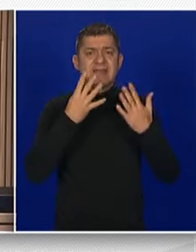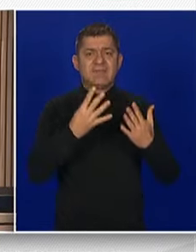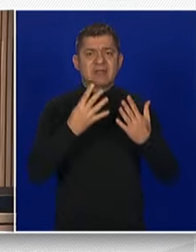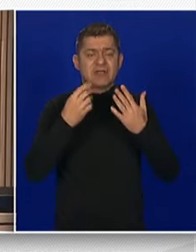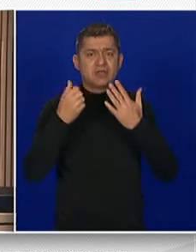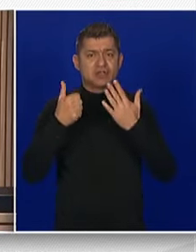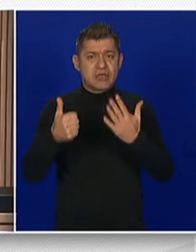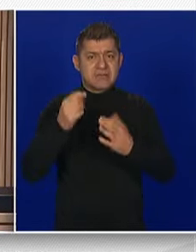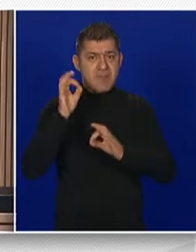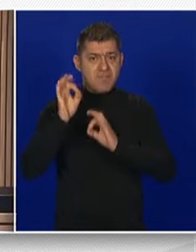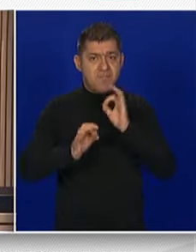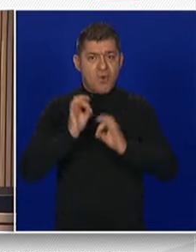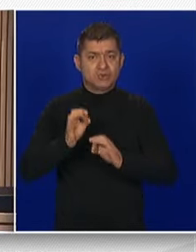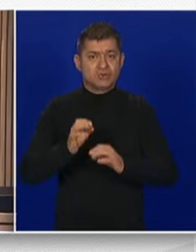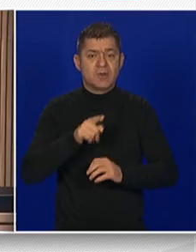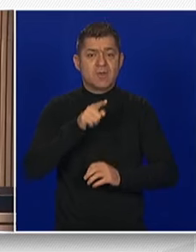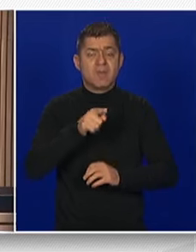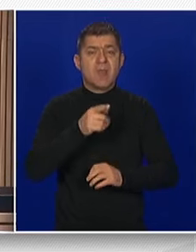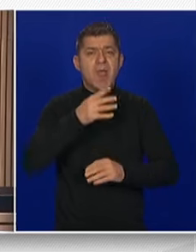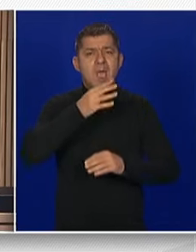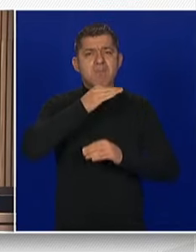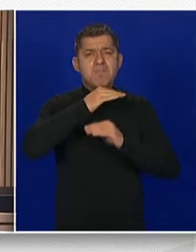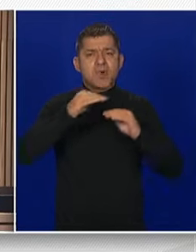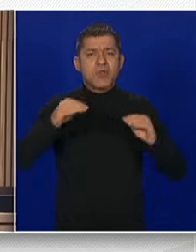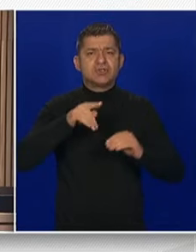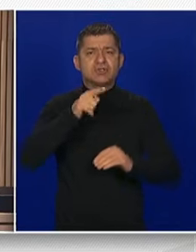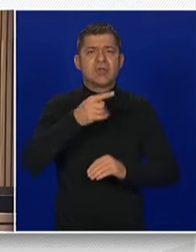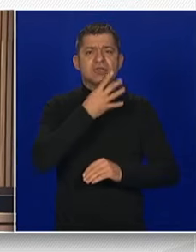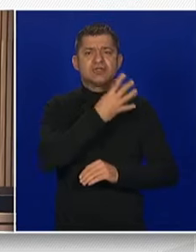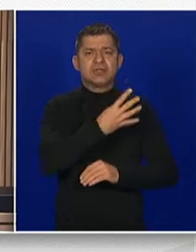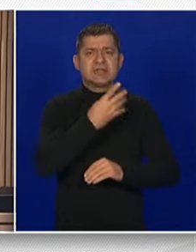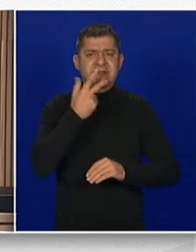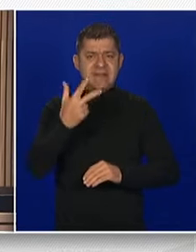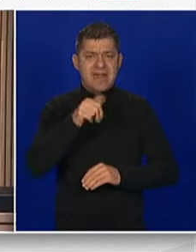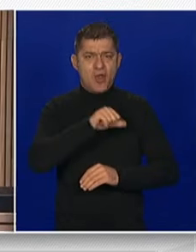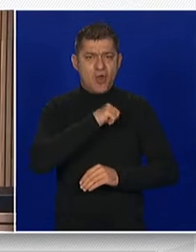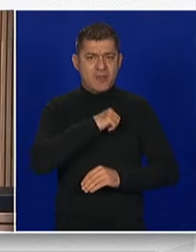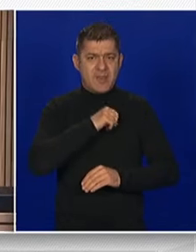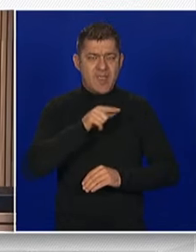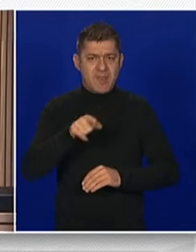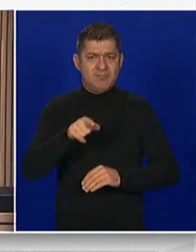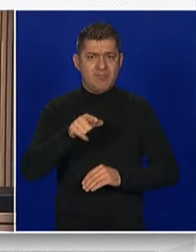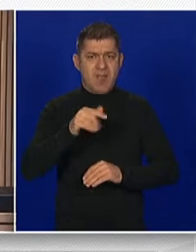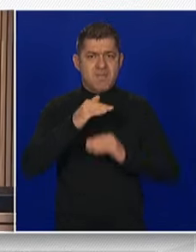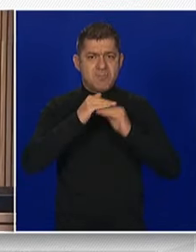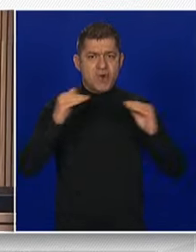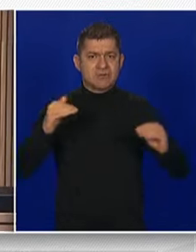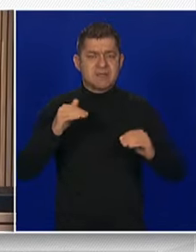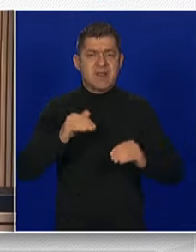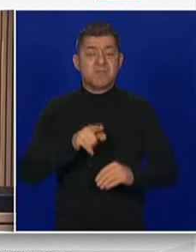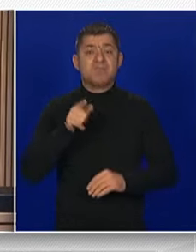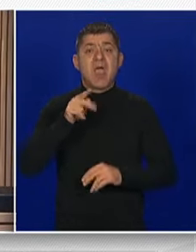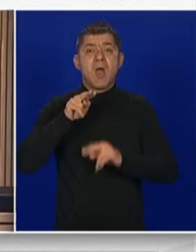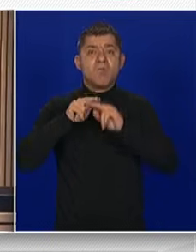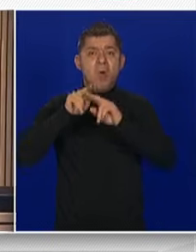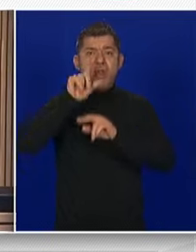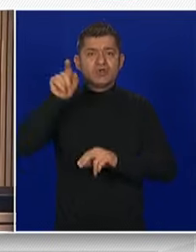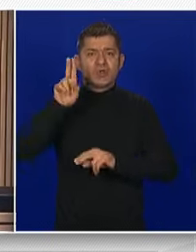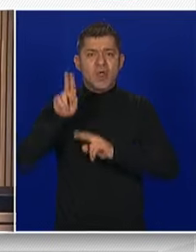24,96%. Prosječna dob testiranih je 43 godine. Na bolničkom liječenju je